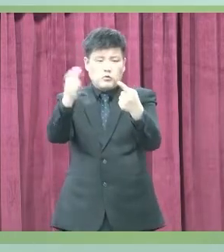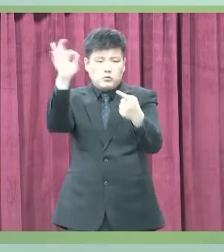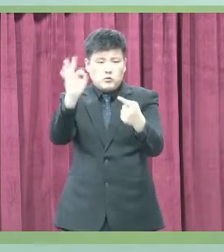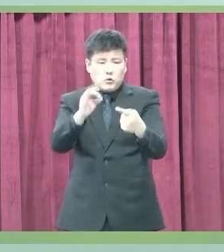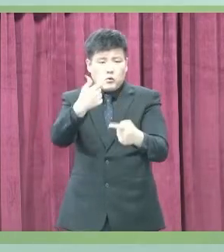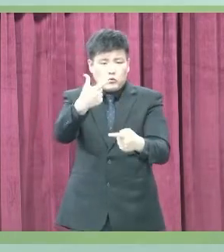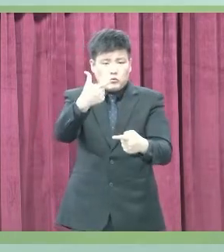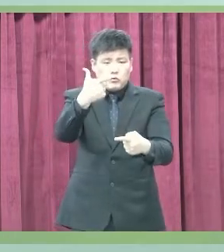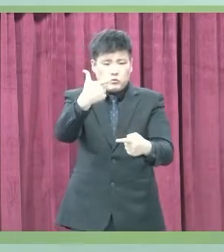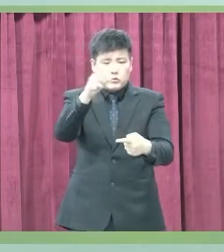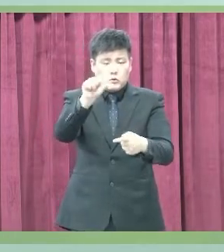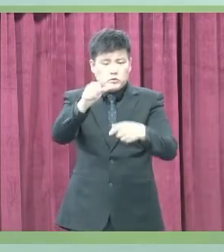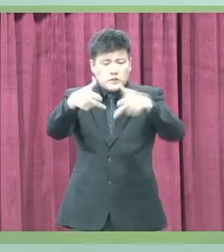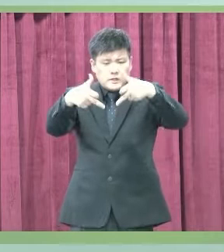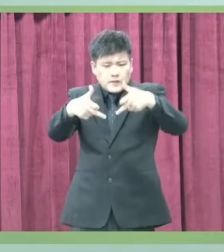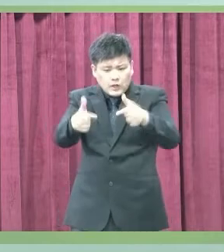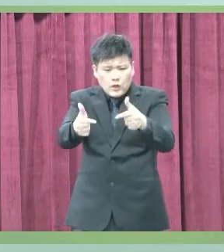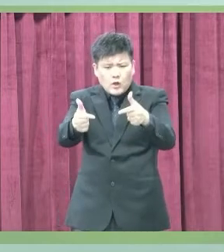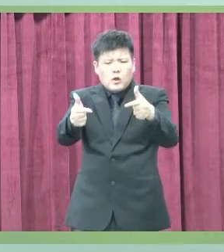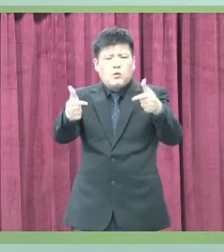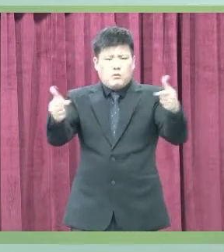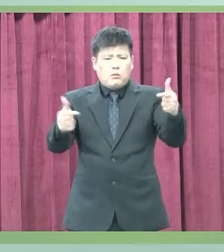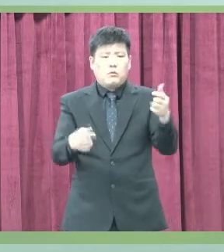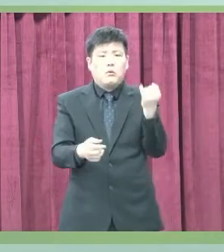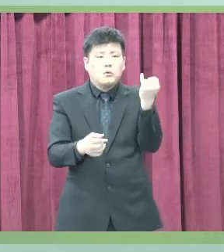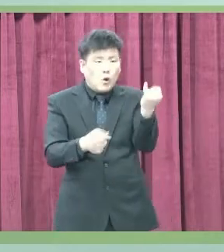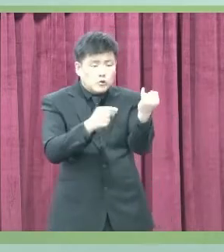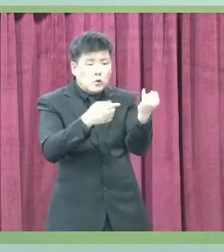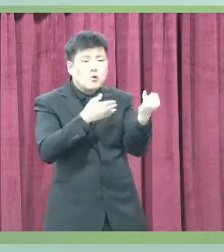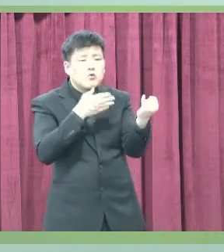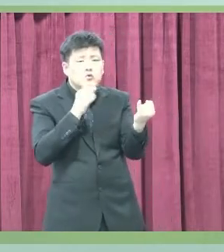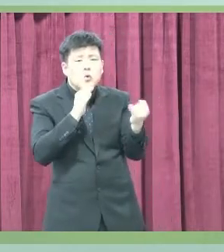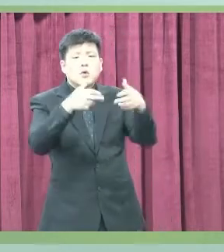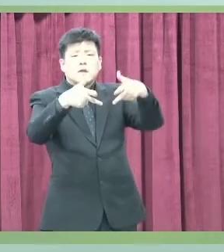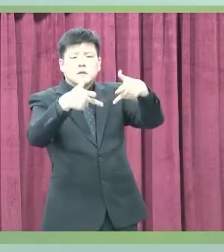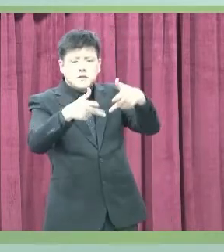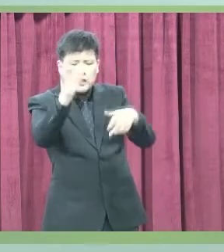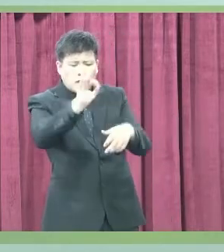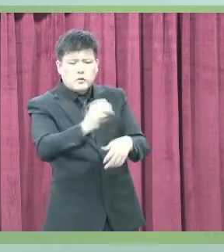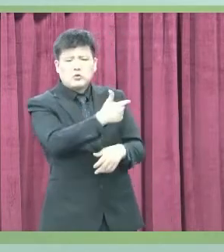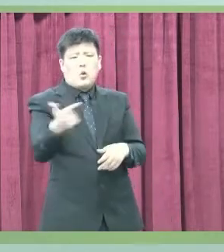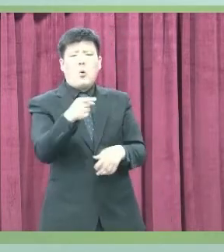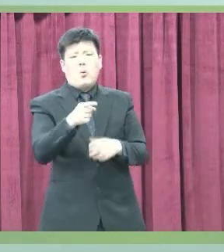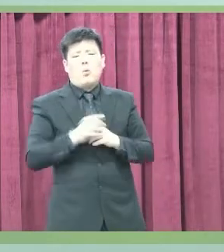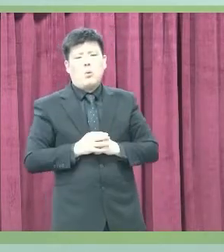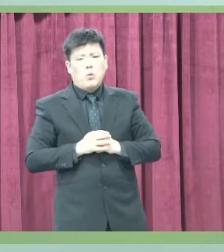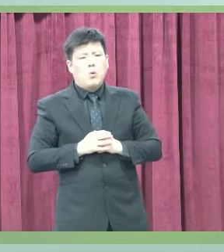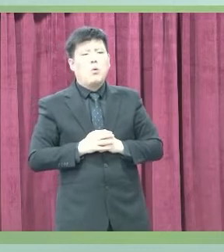이상 장애인의 비율이 늘어나고 있고 여성의 노인 장애인 비율이 조금 더 높습니다. 그래서 인구층의 분포가